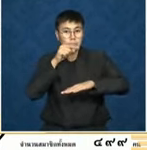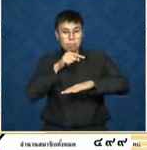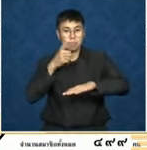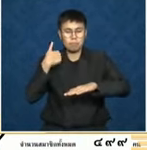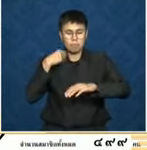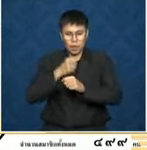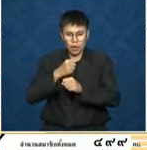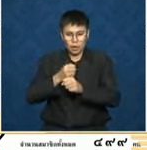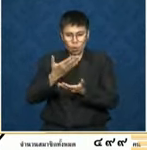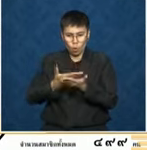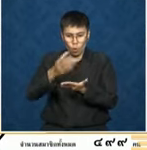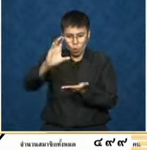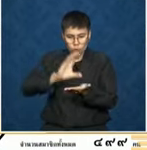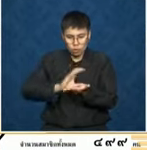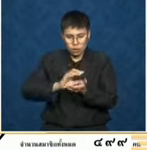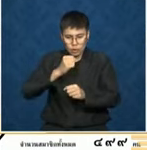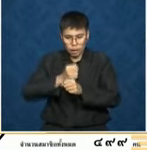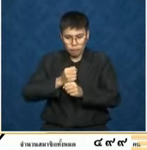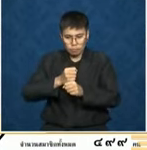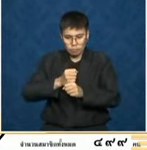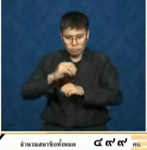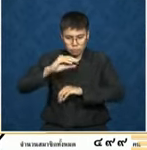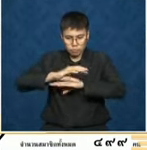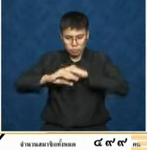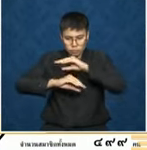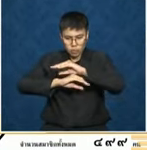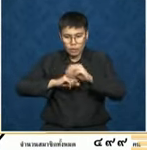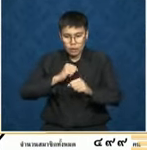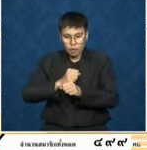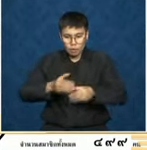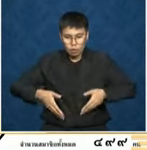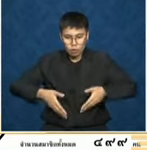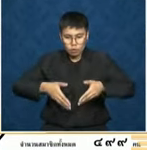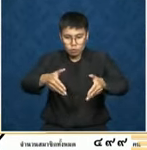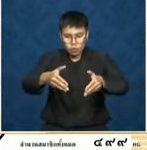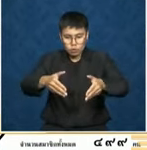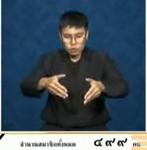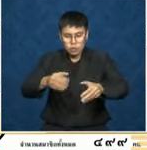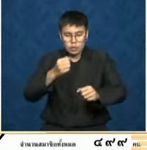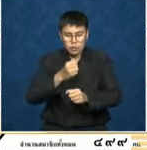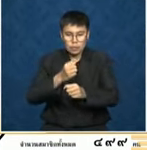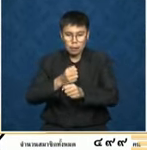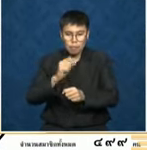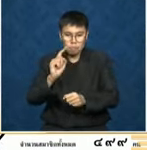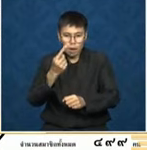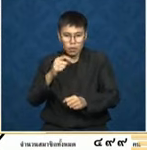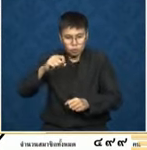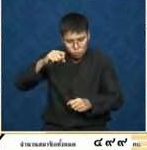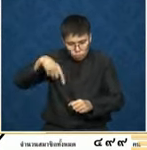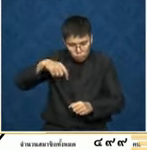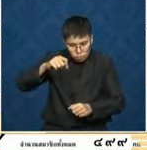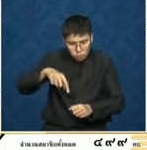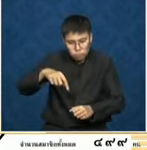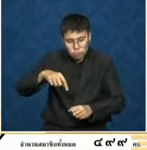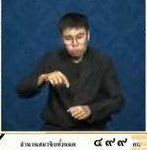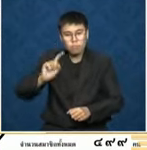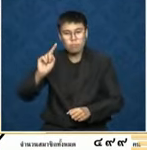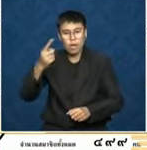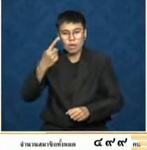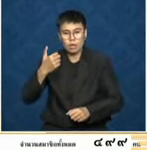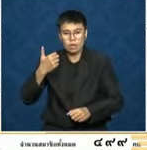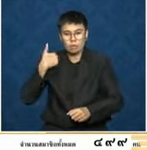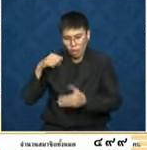ณนะครับงบประมาณในการก่อสร้างทำถนนซ่อมก็ดีหรือว่าทำใหม่ก็ดีหรือว่ามีการป